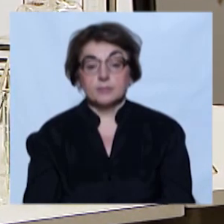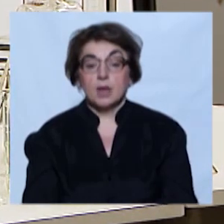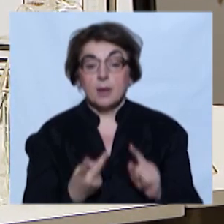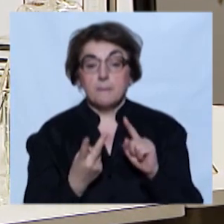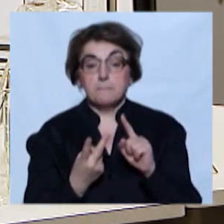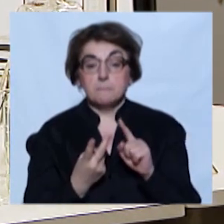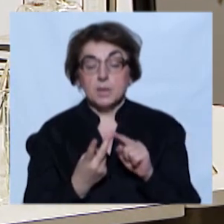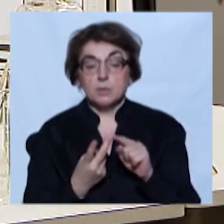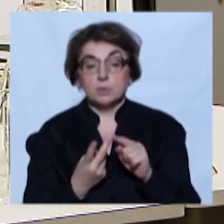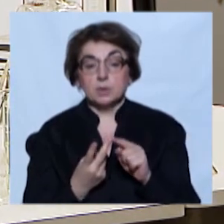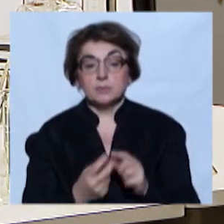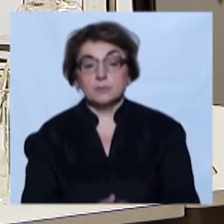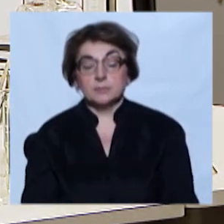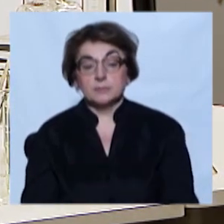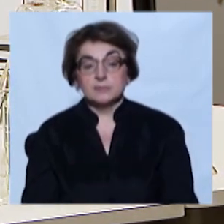მეორეც